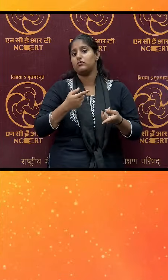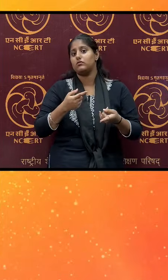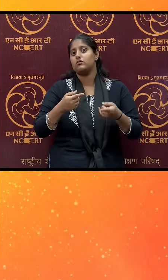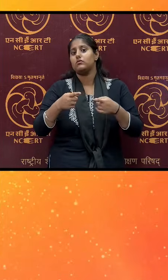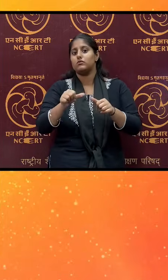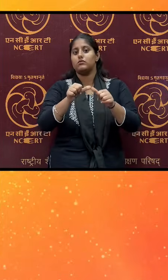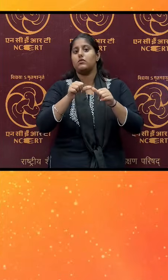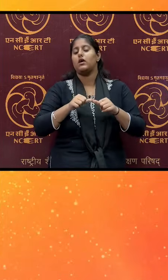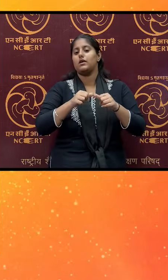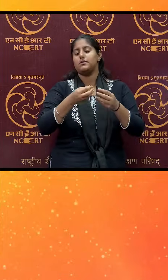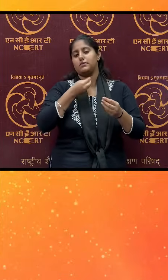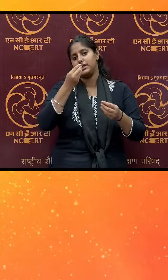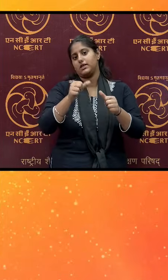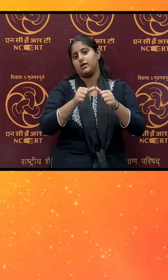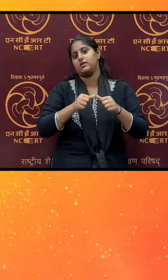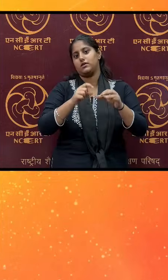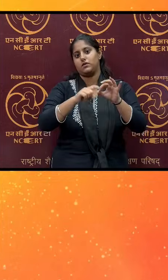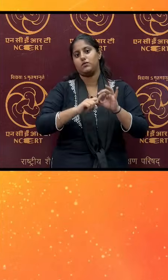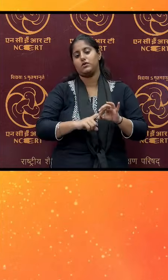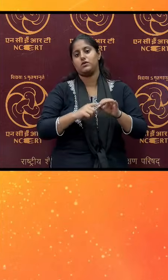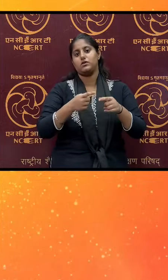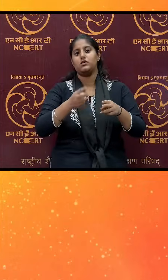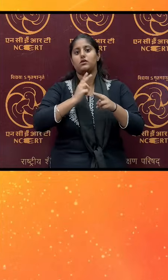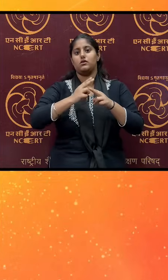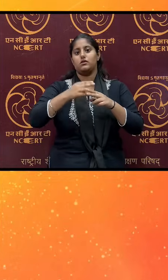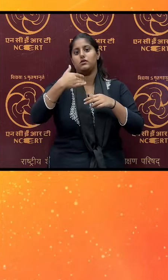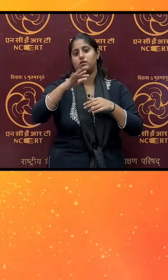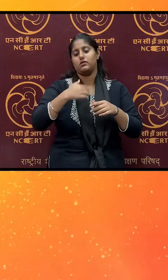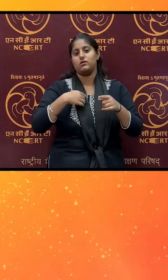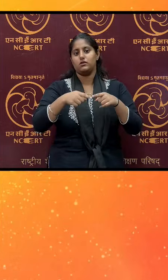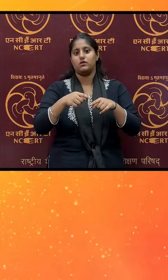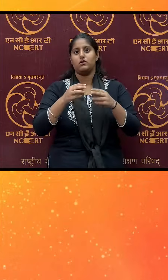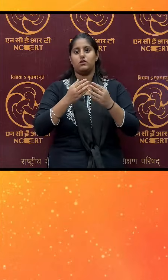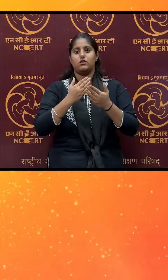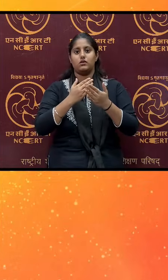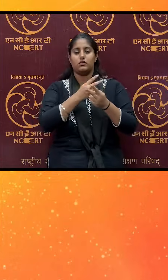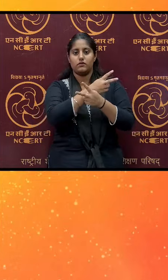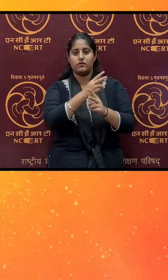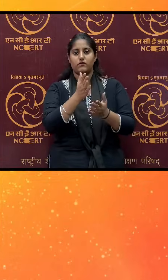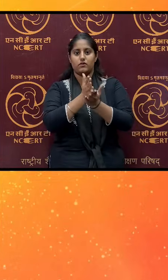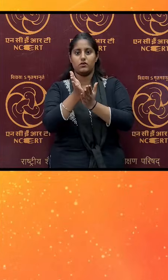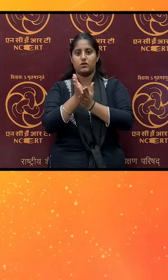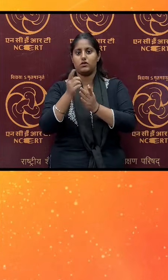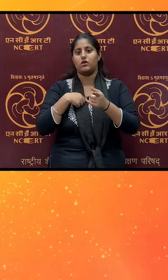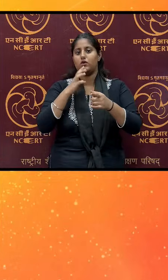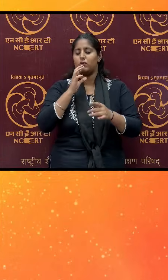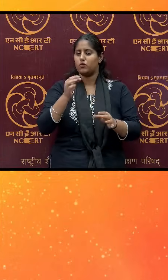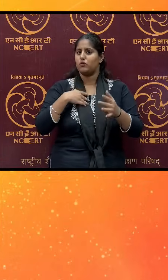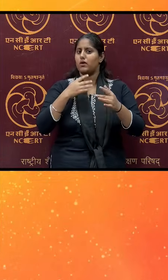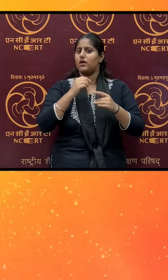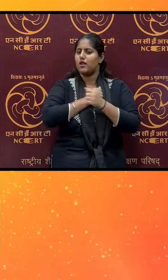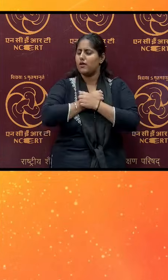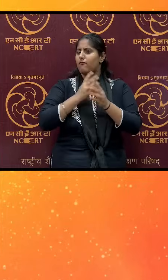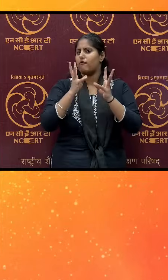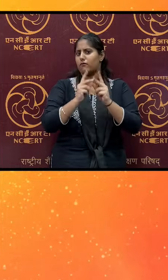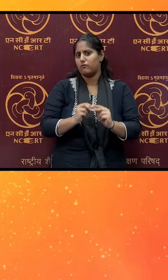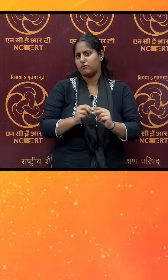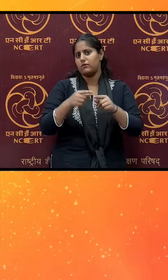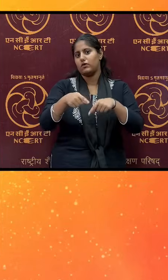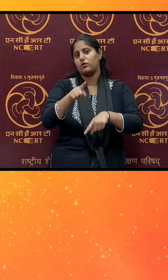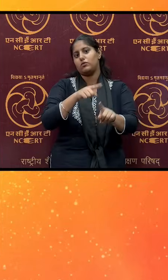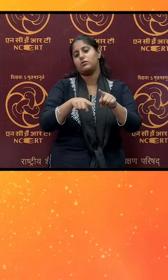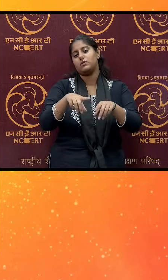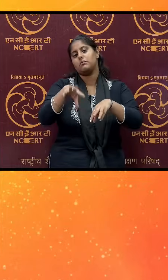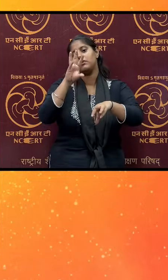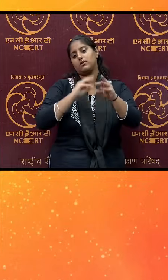to answer this question. So बने रहिए along with the channel, and definitely love mathematics, and you will be able to